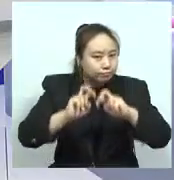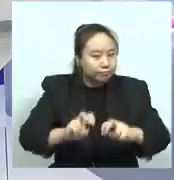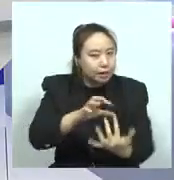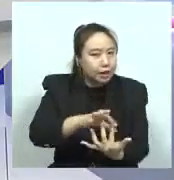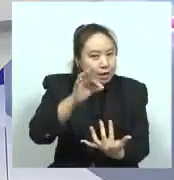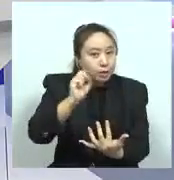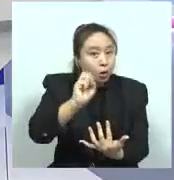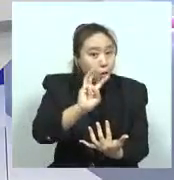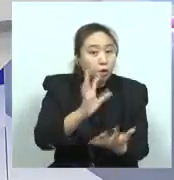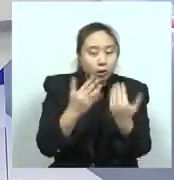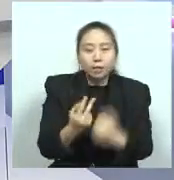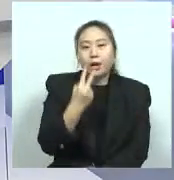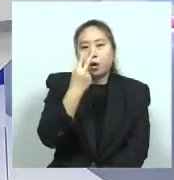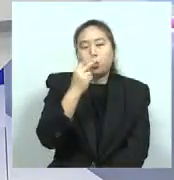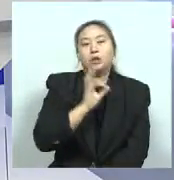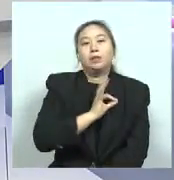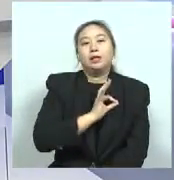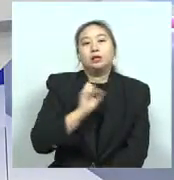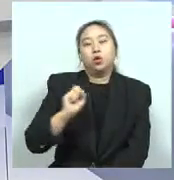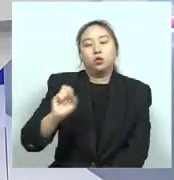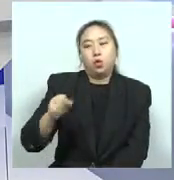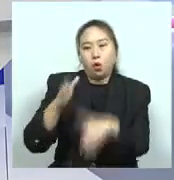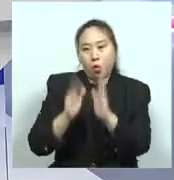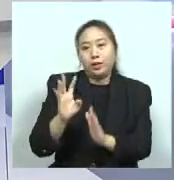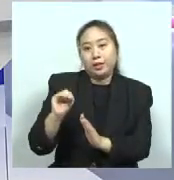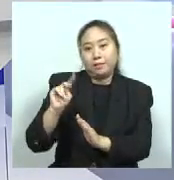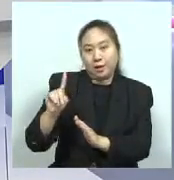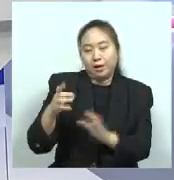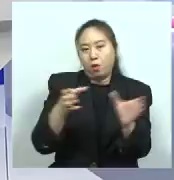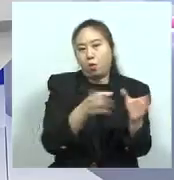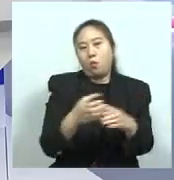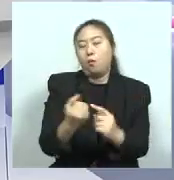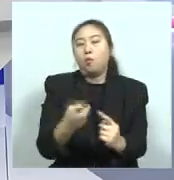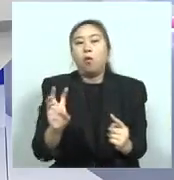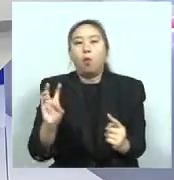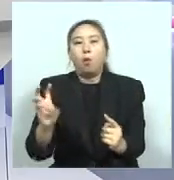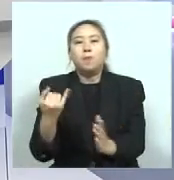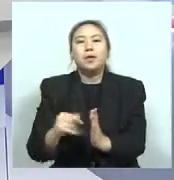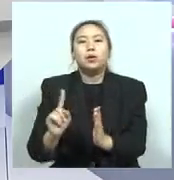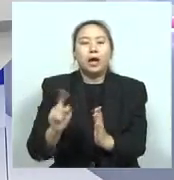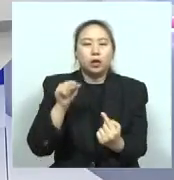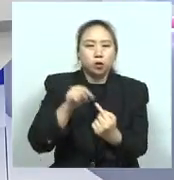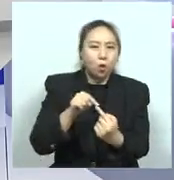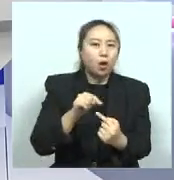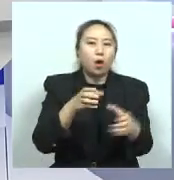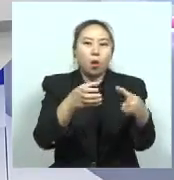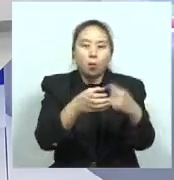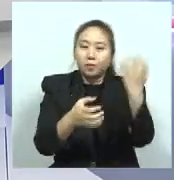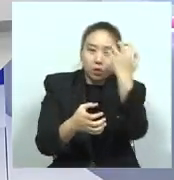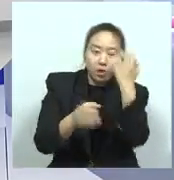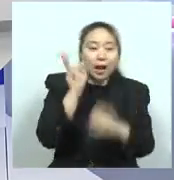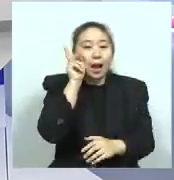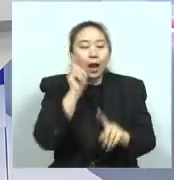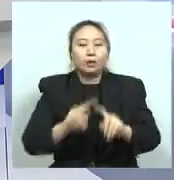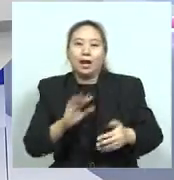มาดูกรณีสมาชิกภาพของส.ส. 41คนจาก6พรรคการเมืองกรณีถือครองหุ้นสื่อที่ทางพรรคอนาคตใหม่นะ